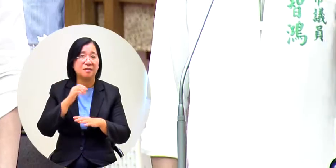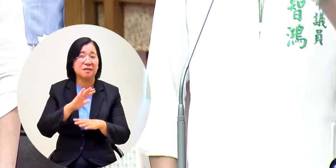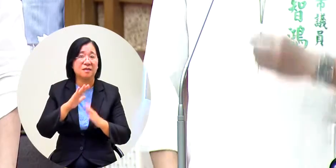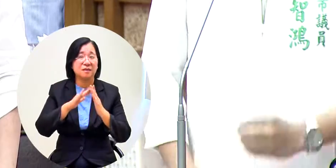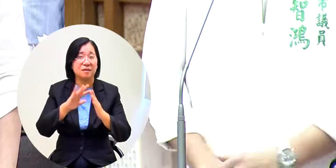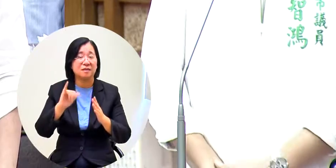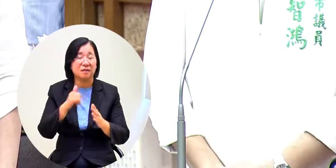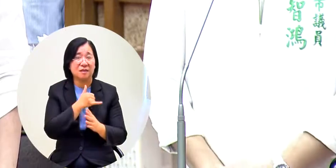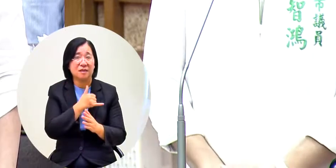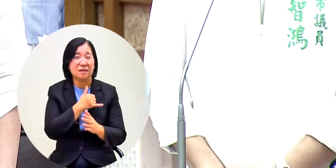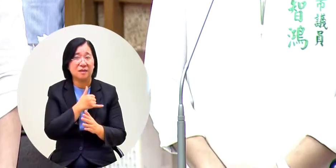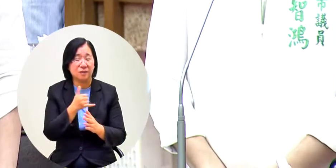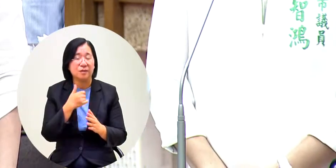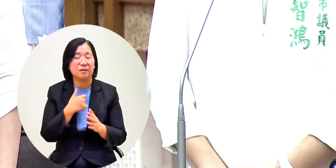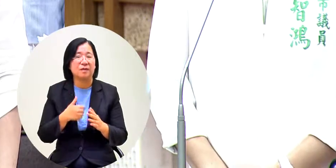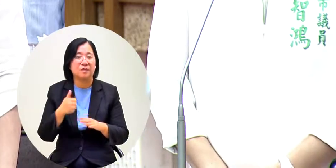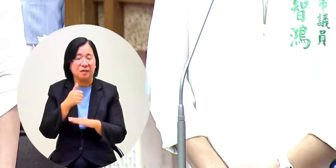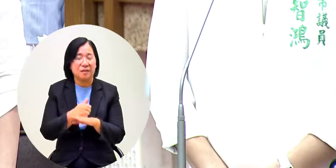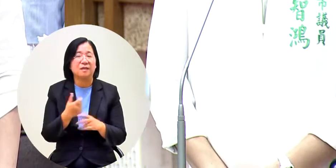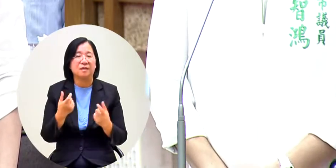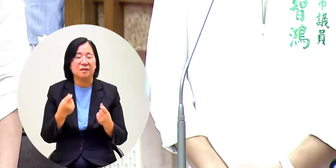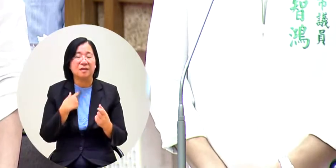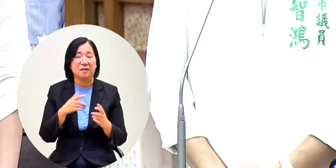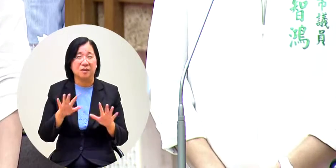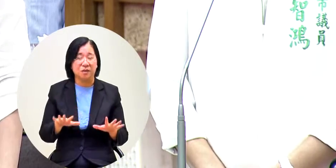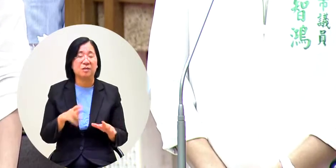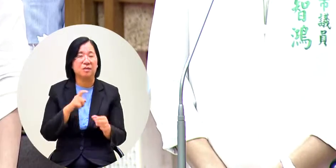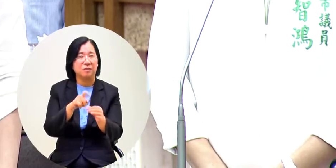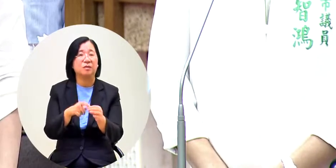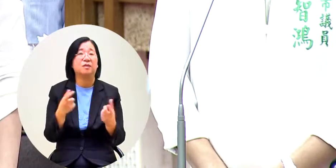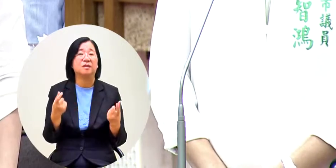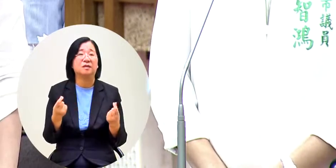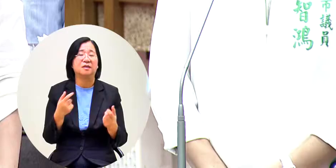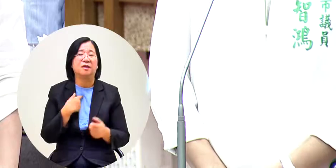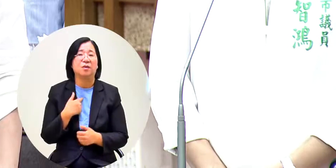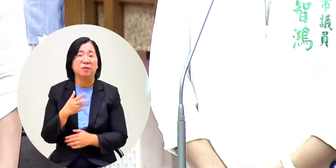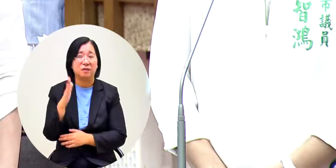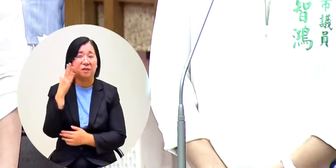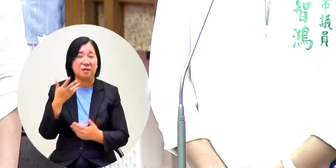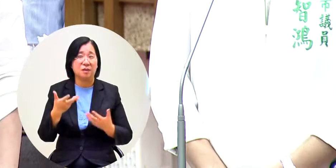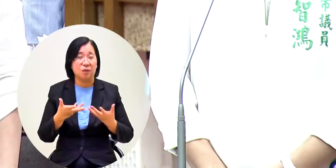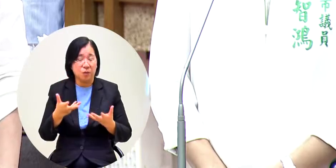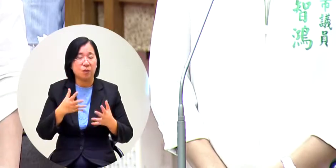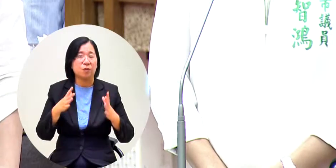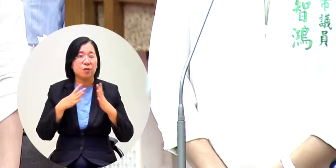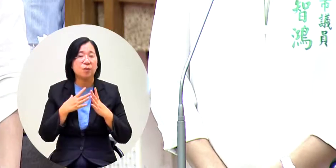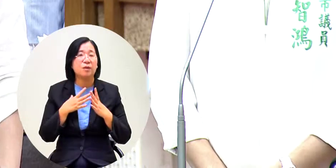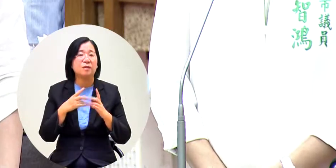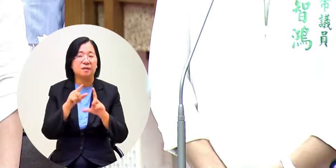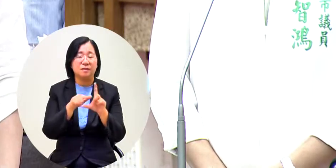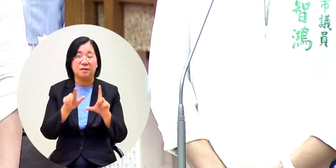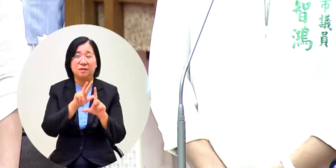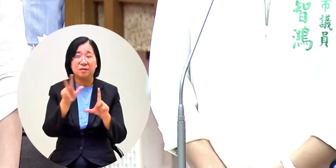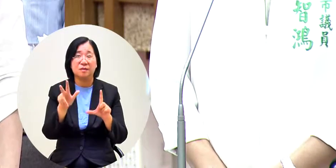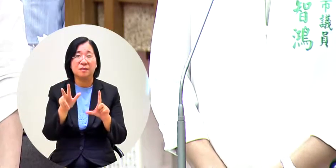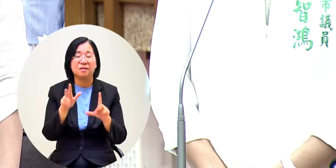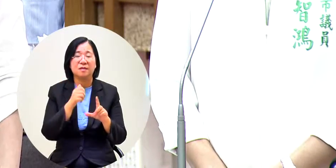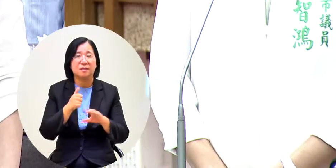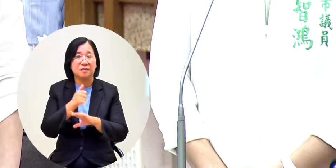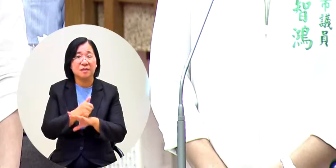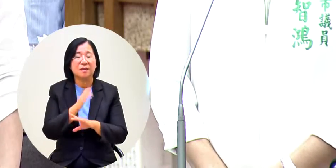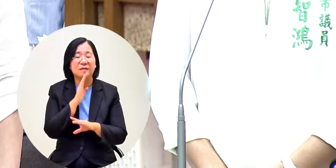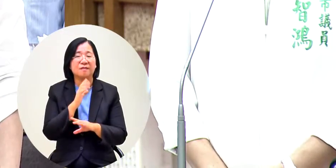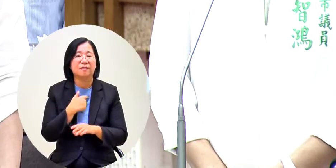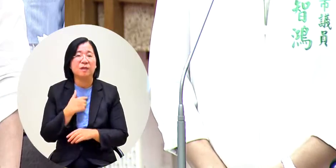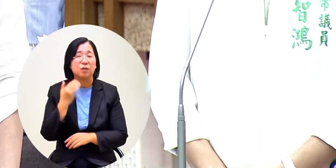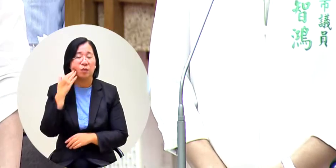演的。今天我的初衷也没有变，我今天变成是政务官这个角色，将来只要是世界解